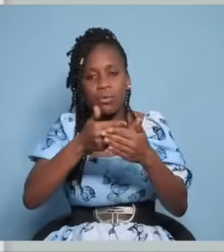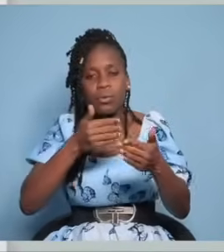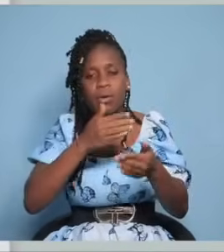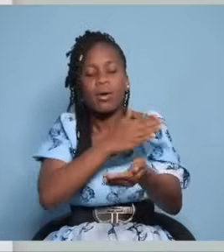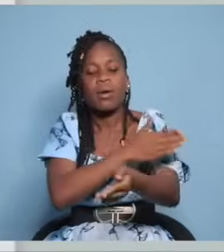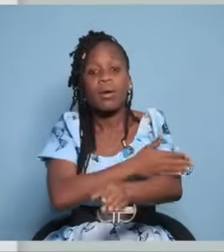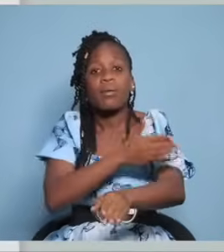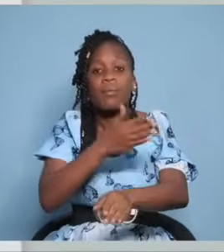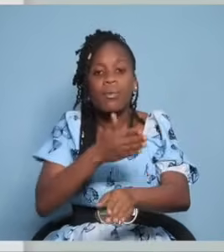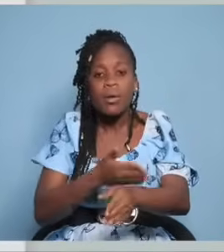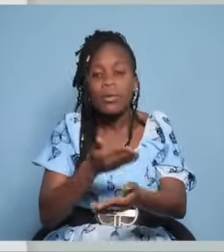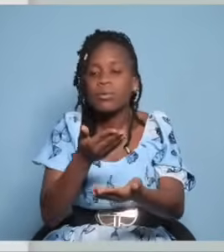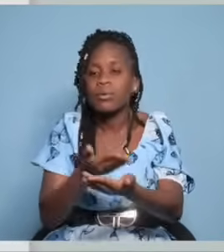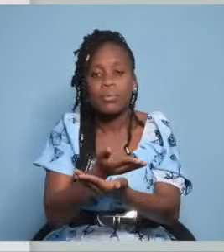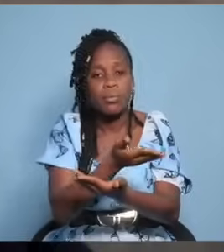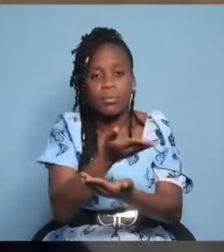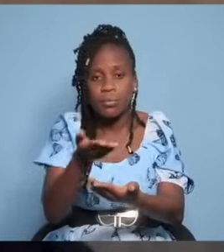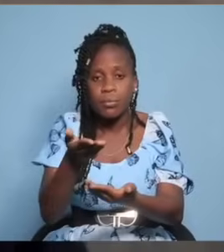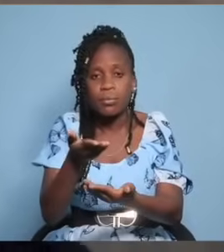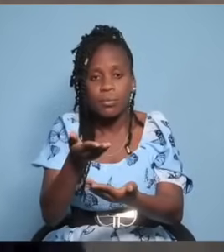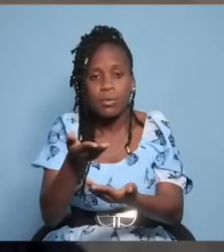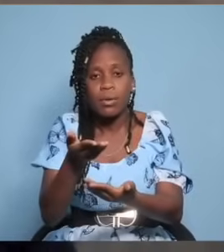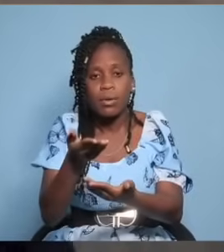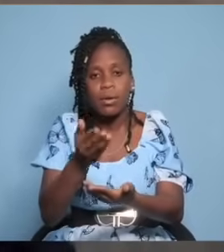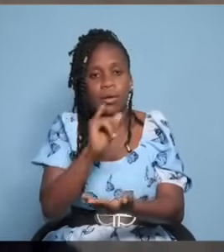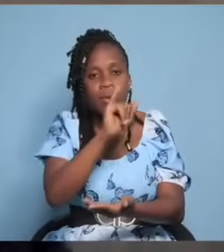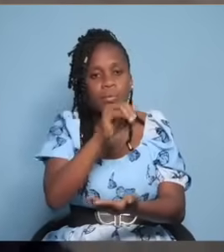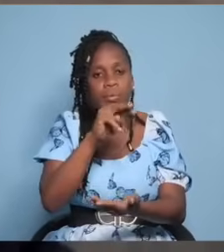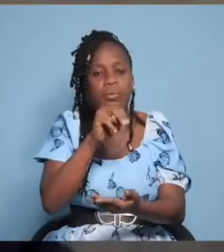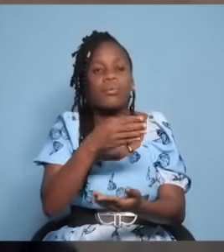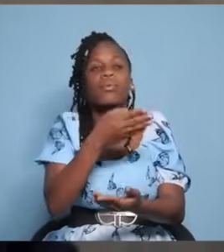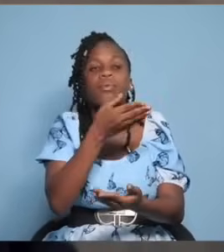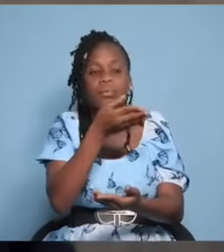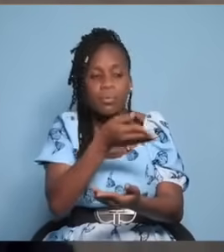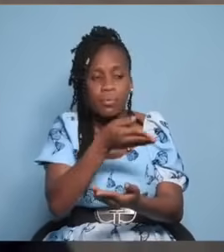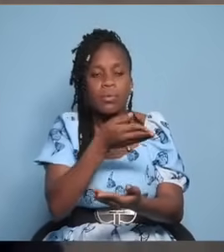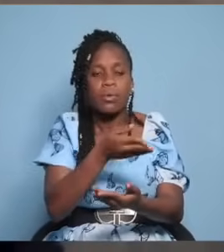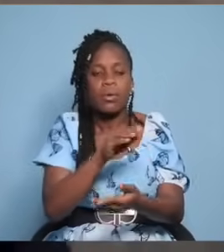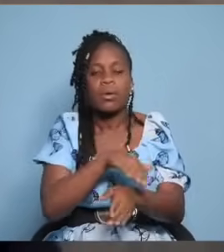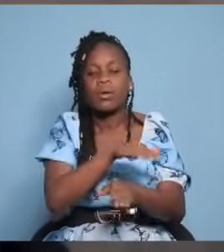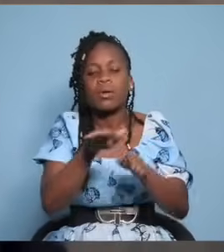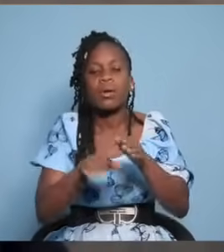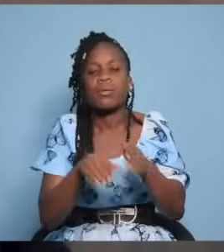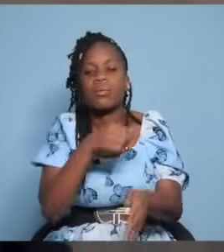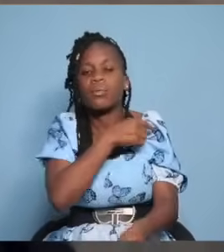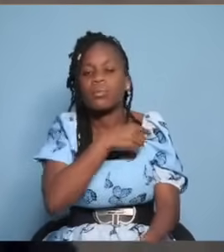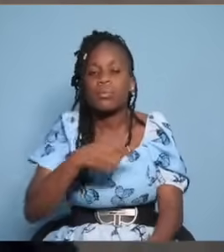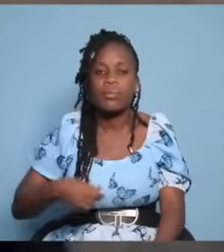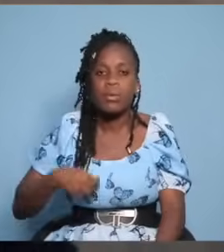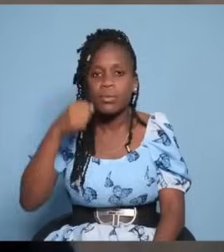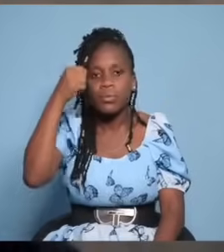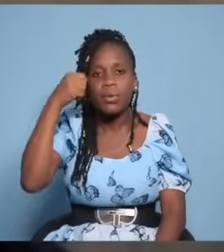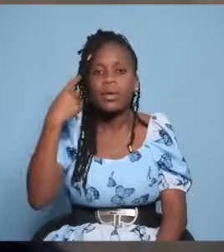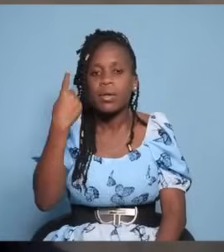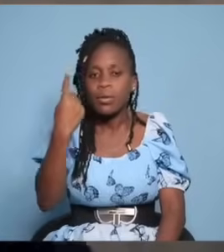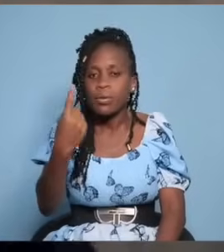kuwatambulisha, huyu Dr. John Garang de Mebia, makamu wa rais wa Sudani wa kwanza,